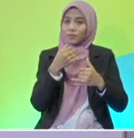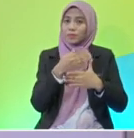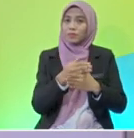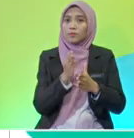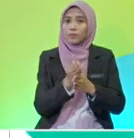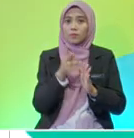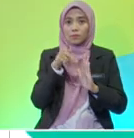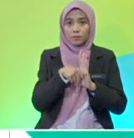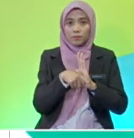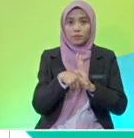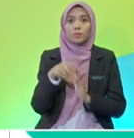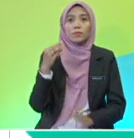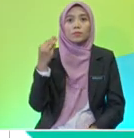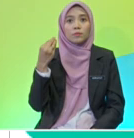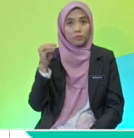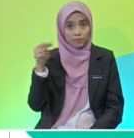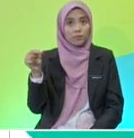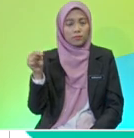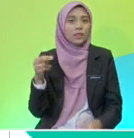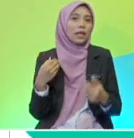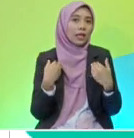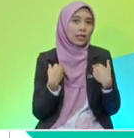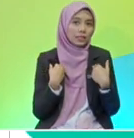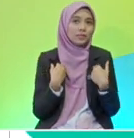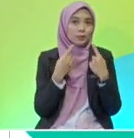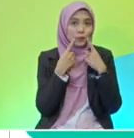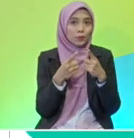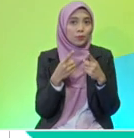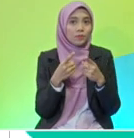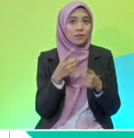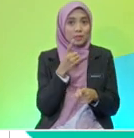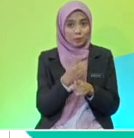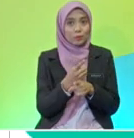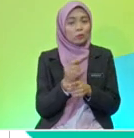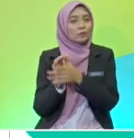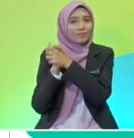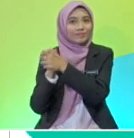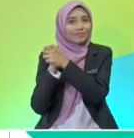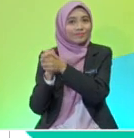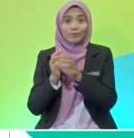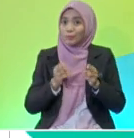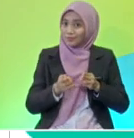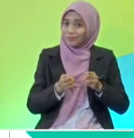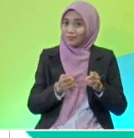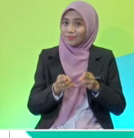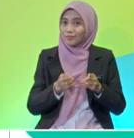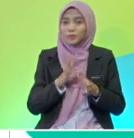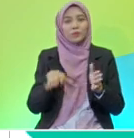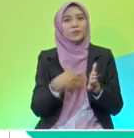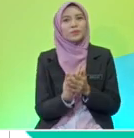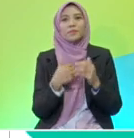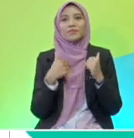Oke Walaupun jauh ada jawaban yang kurang tepat usaha dan Alhamdulillah semuanya mendapat prestasi yang baik